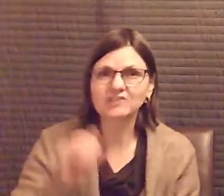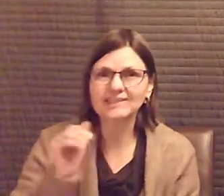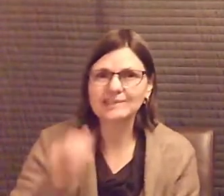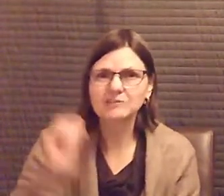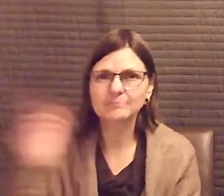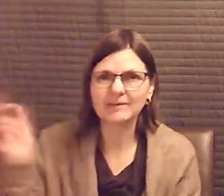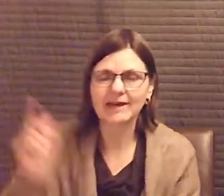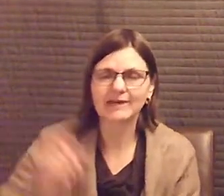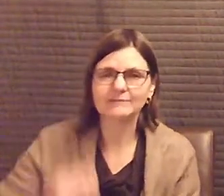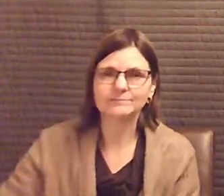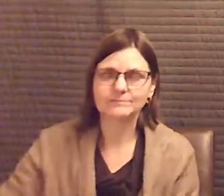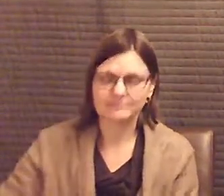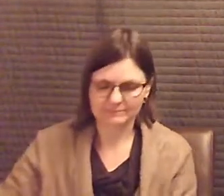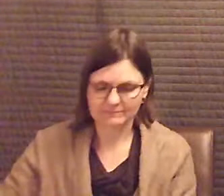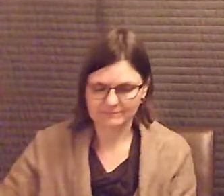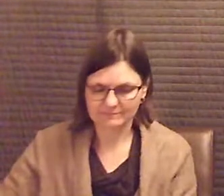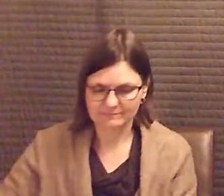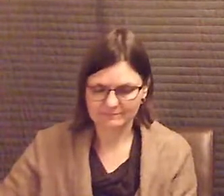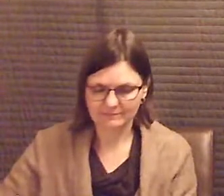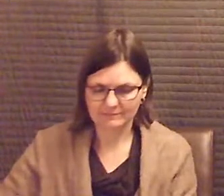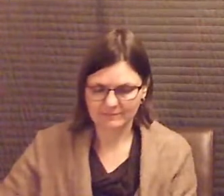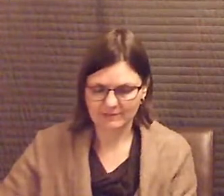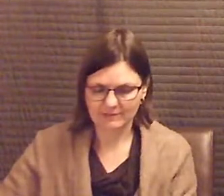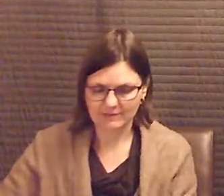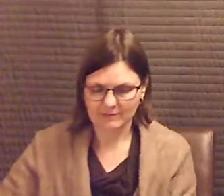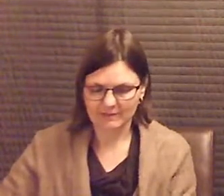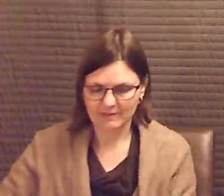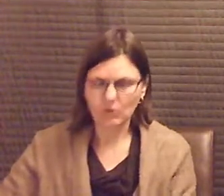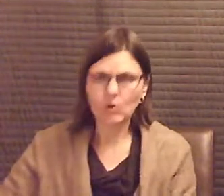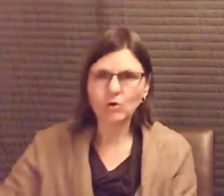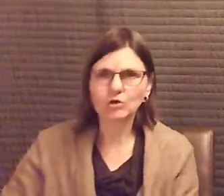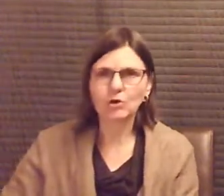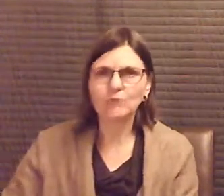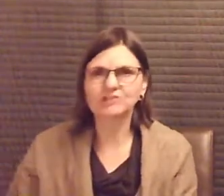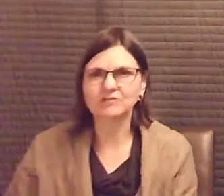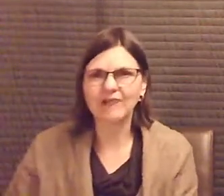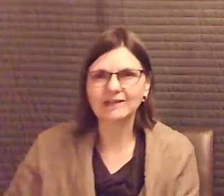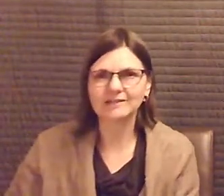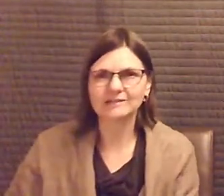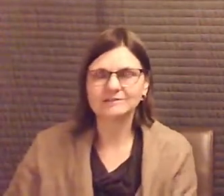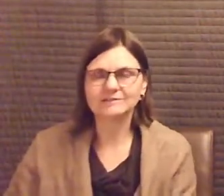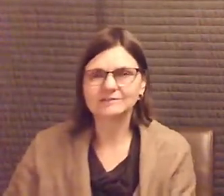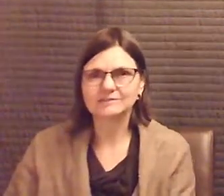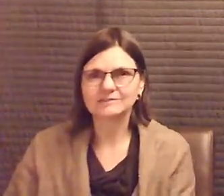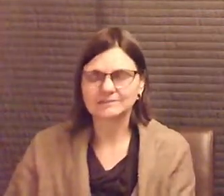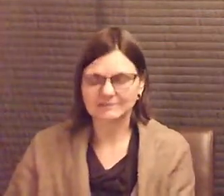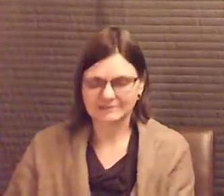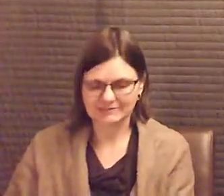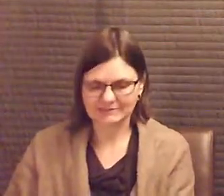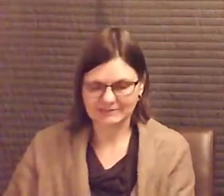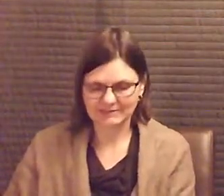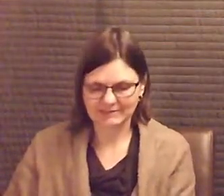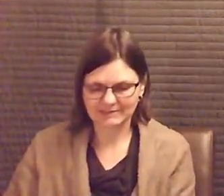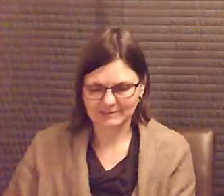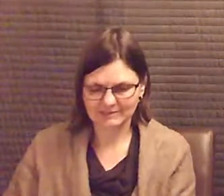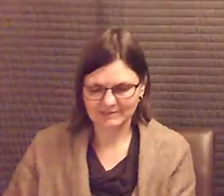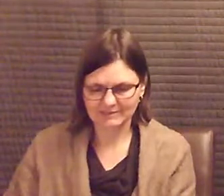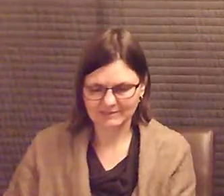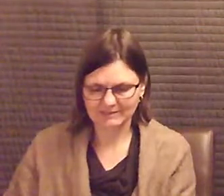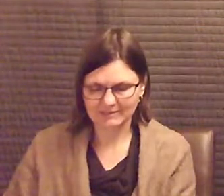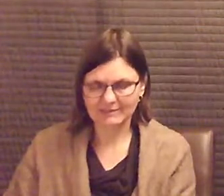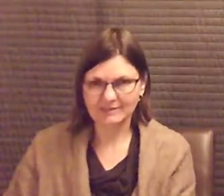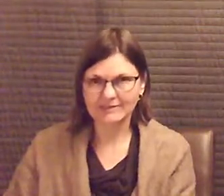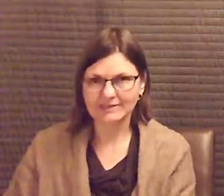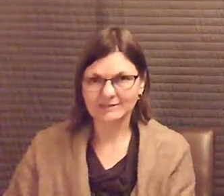konden ze niet binnengaan de zee de ambu lieve zo dangerous ongeloof is gevaar aan lieve viel